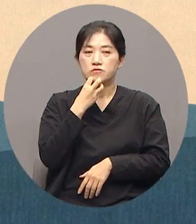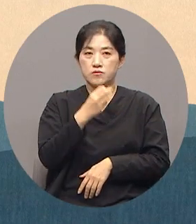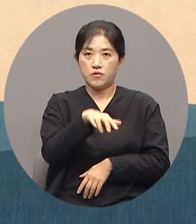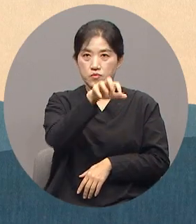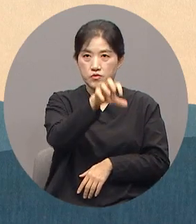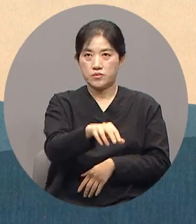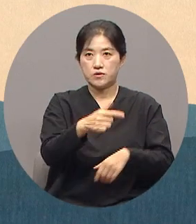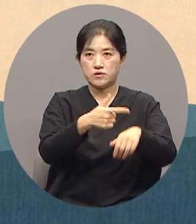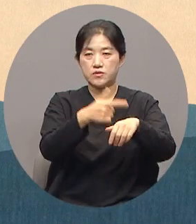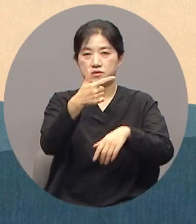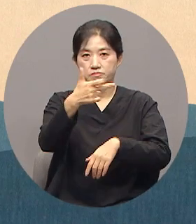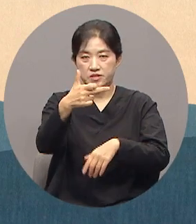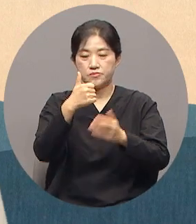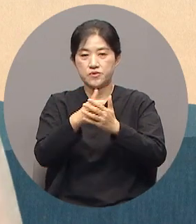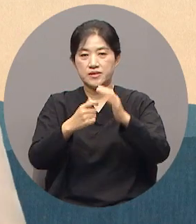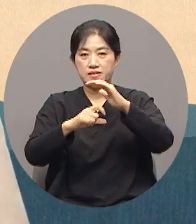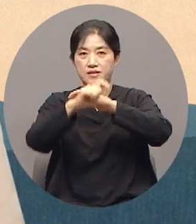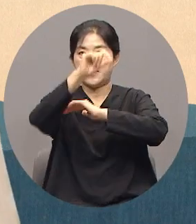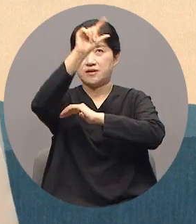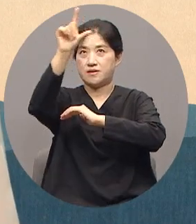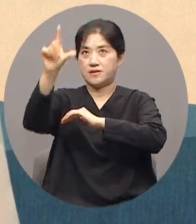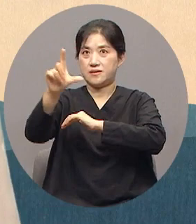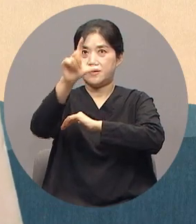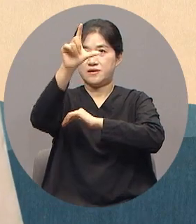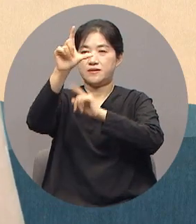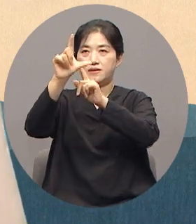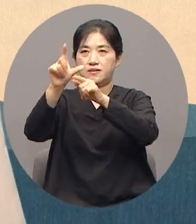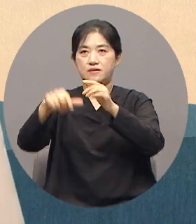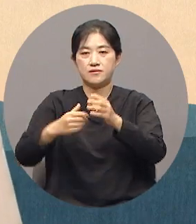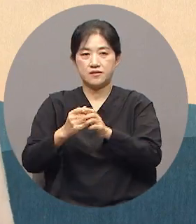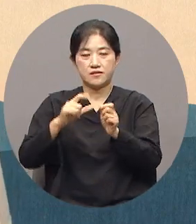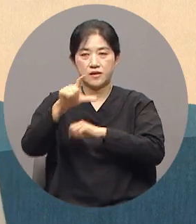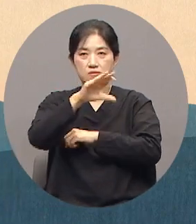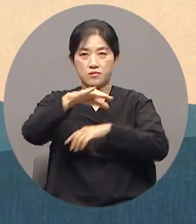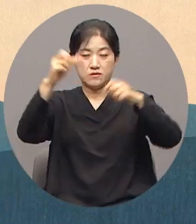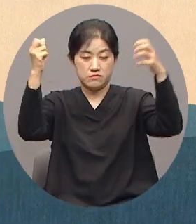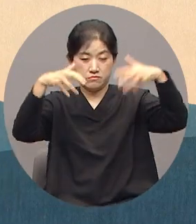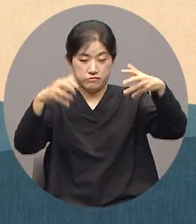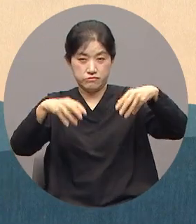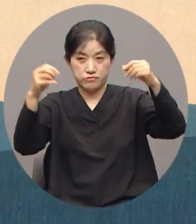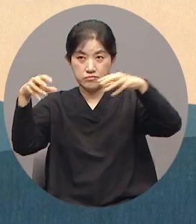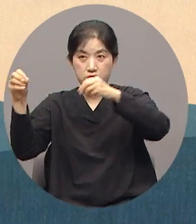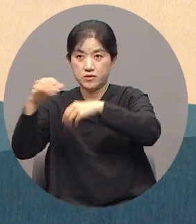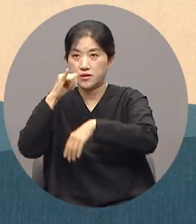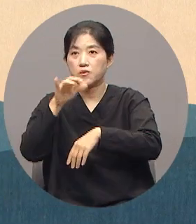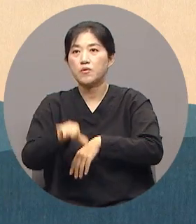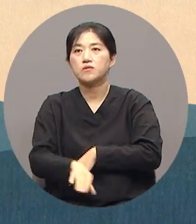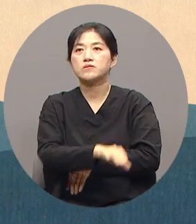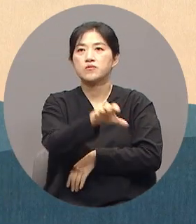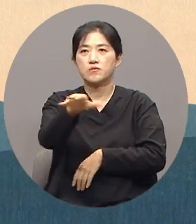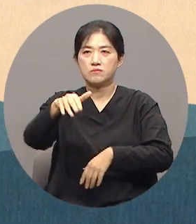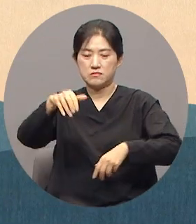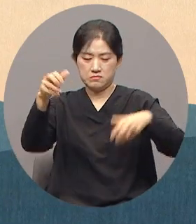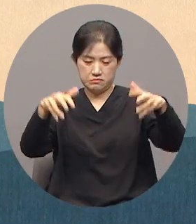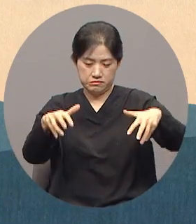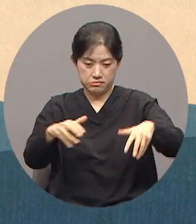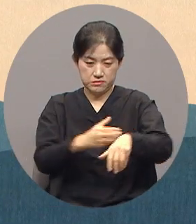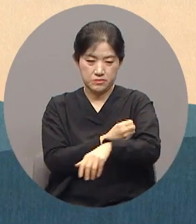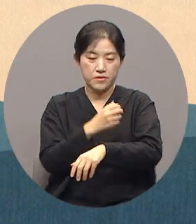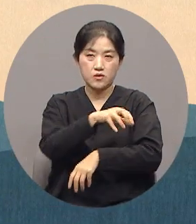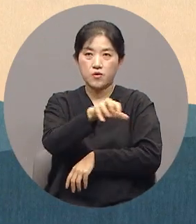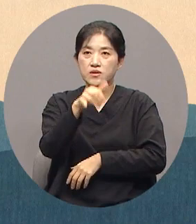6시 17분 쯤이 되겠습니다 추석인 오늘 대부분 지방에 소나기가 내리겠고요 곳곳에선 강한 게 올 수